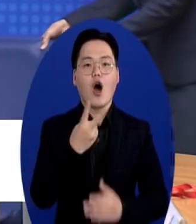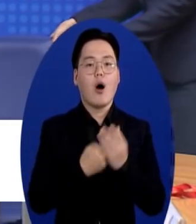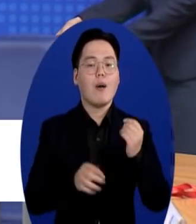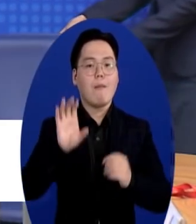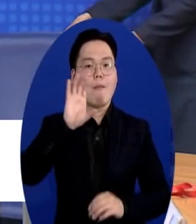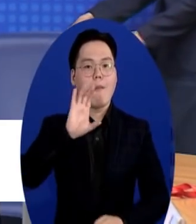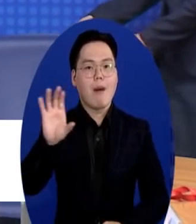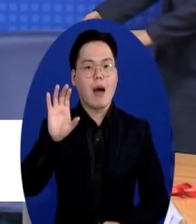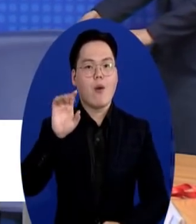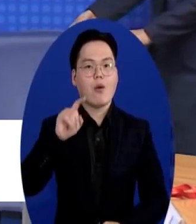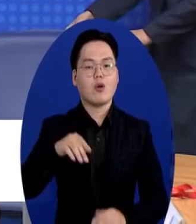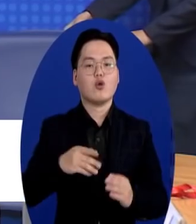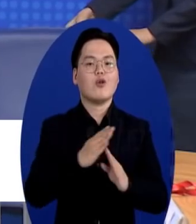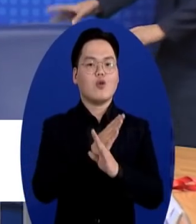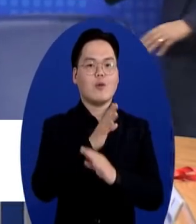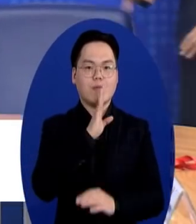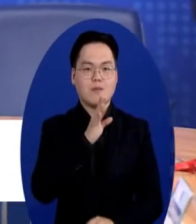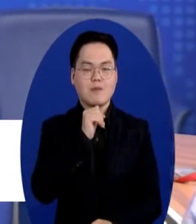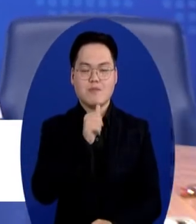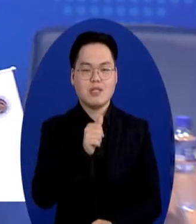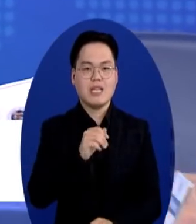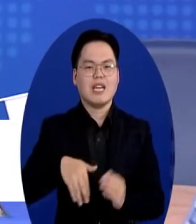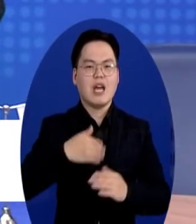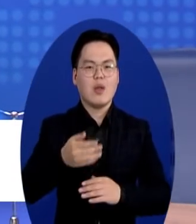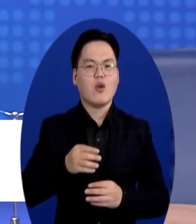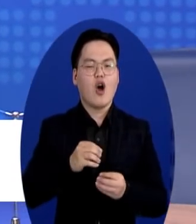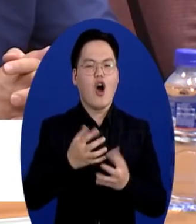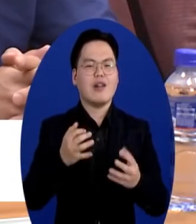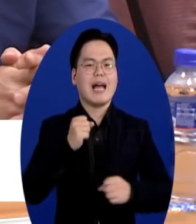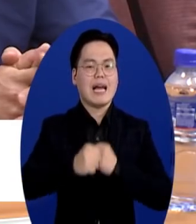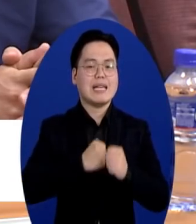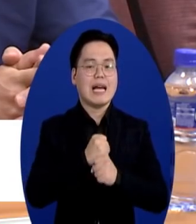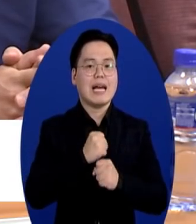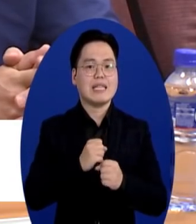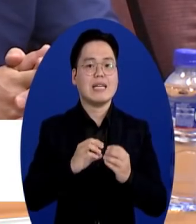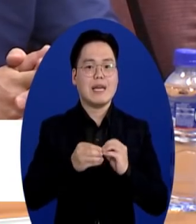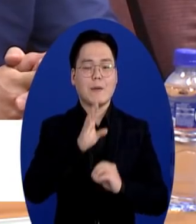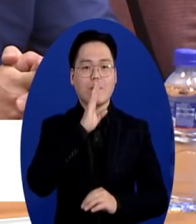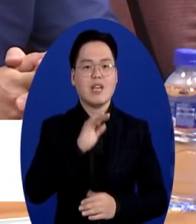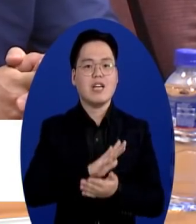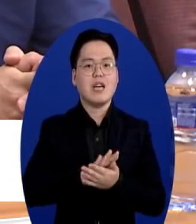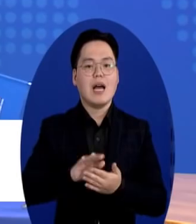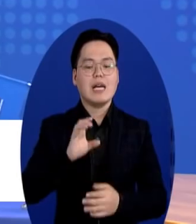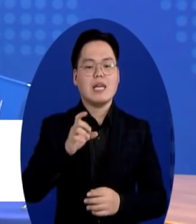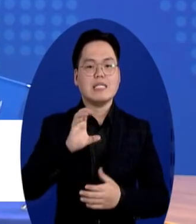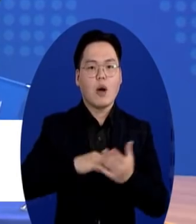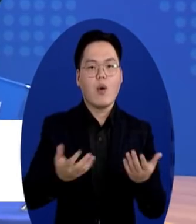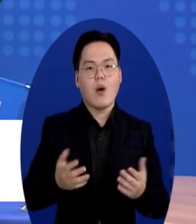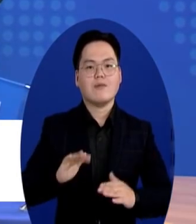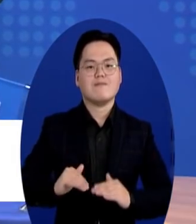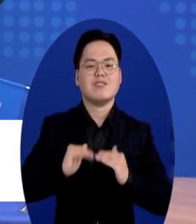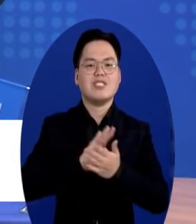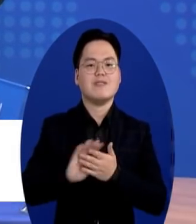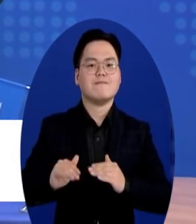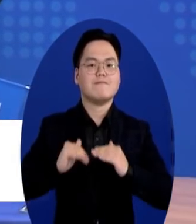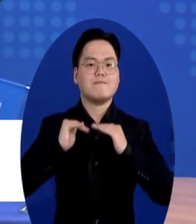ажиллагаа зөвхөн энэ аянаар дуусахгүй. Улс их орныхоо нийгэм эдийн засаг, банк санхүүгийн хөгжлийг шин шатанд хүргэх зорилгоор олон ажлууд хийхээ